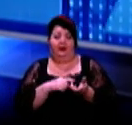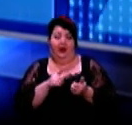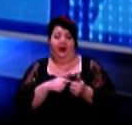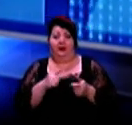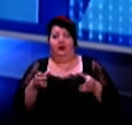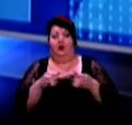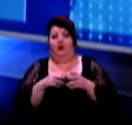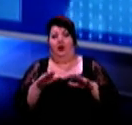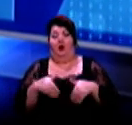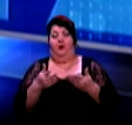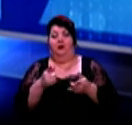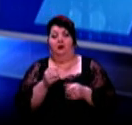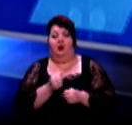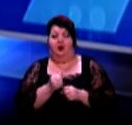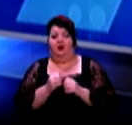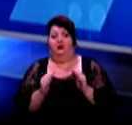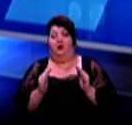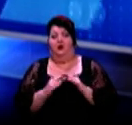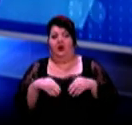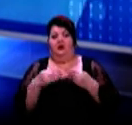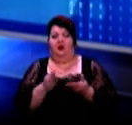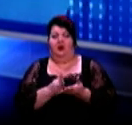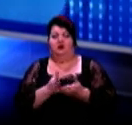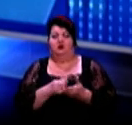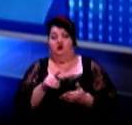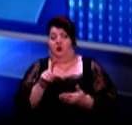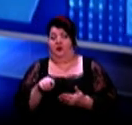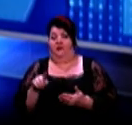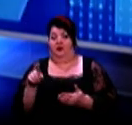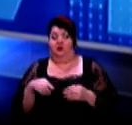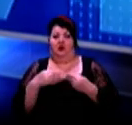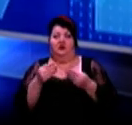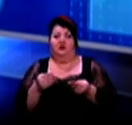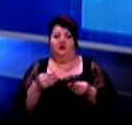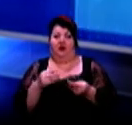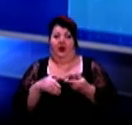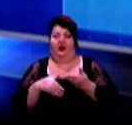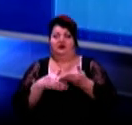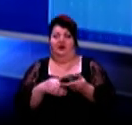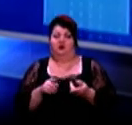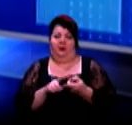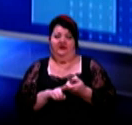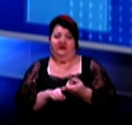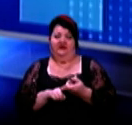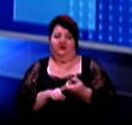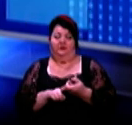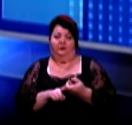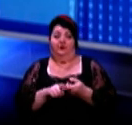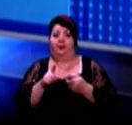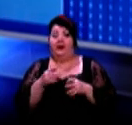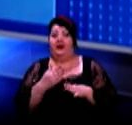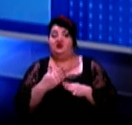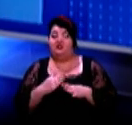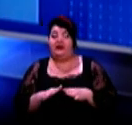компаній пропонують це робити вдома, надаючи службовий номер, надаючи засоби зв'язку. Це частина,